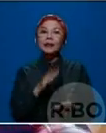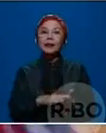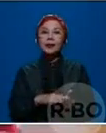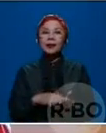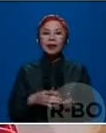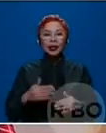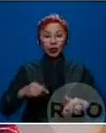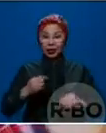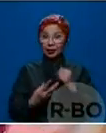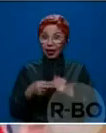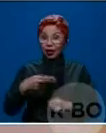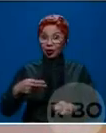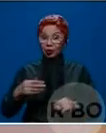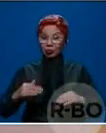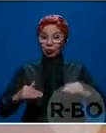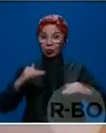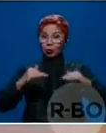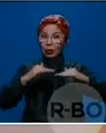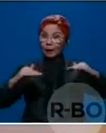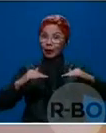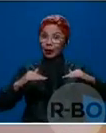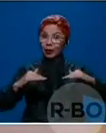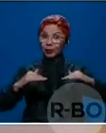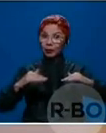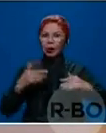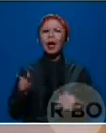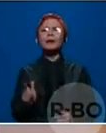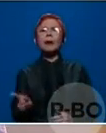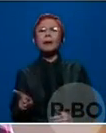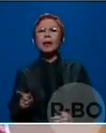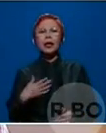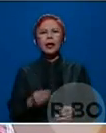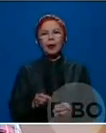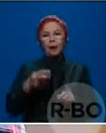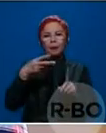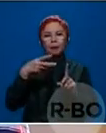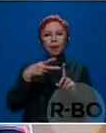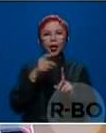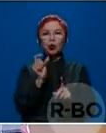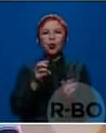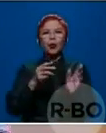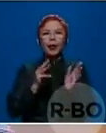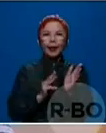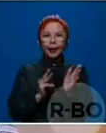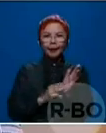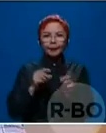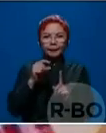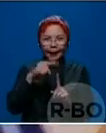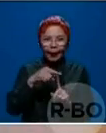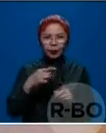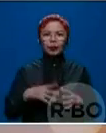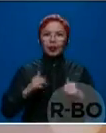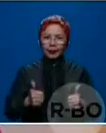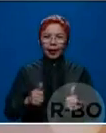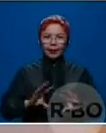paling 5 tahun terakhir karena kami memanfaatkan BUMD bekerja dengan baik memang cabai masih belum yang